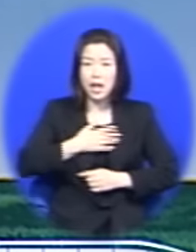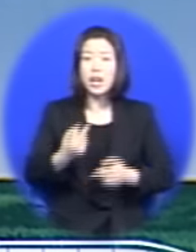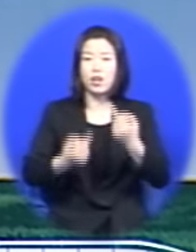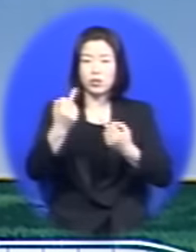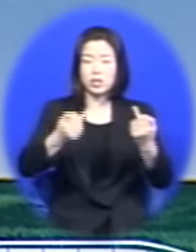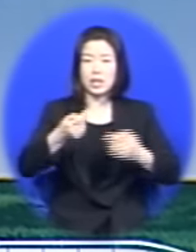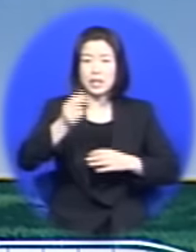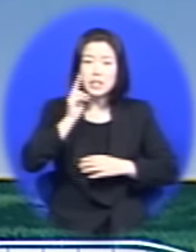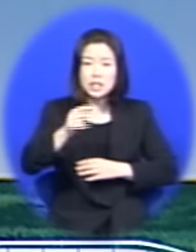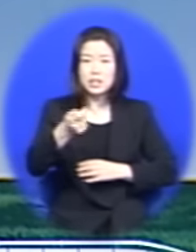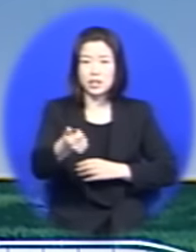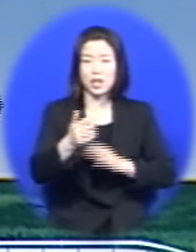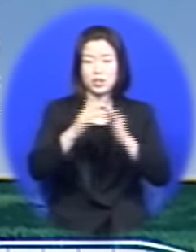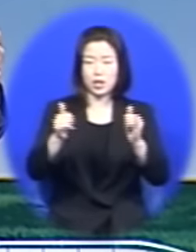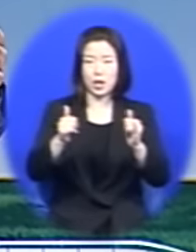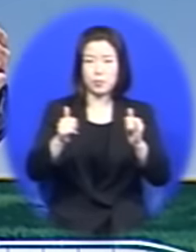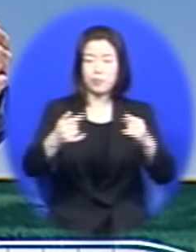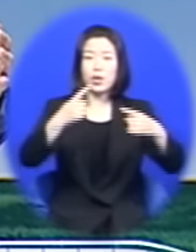중에 지극히 작은.